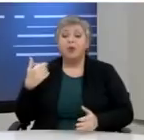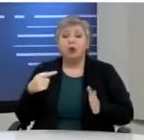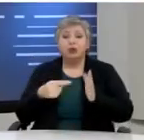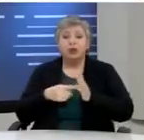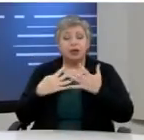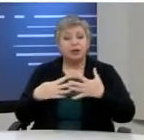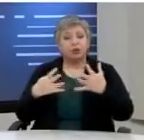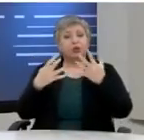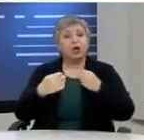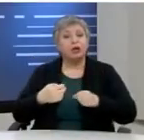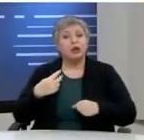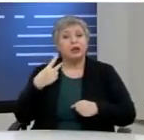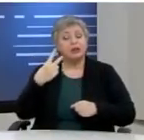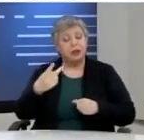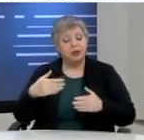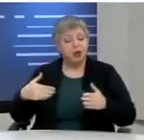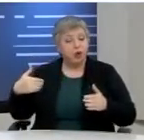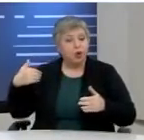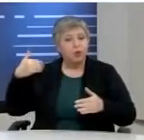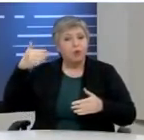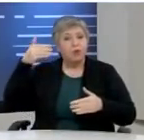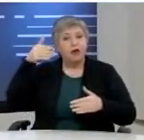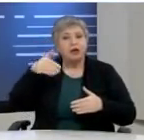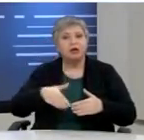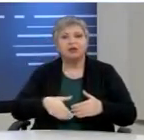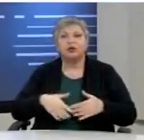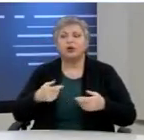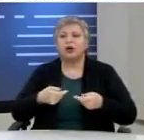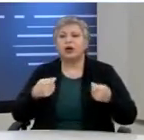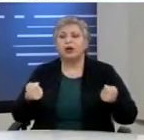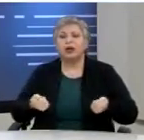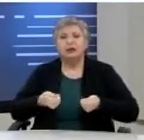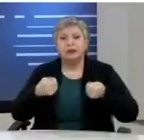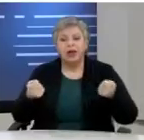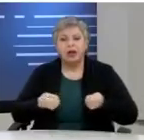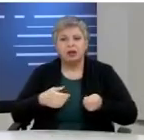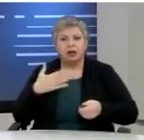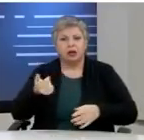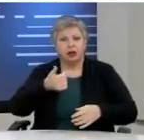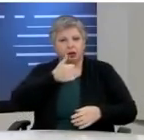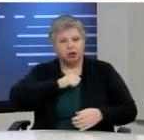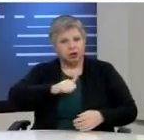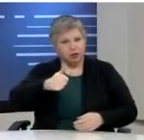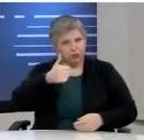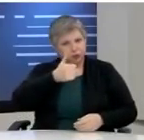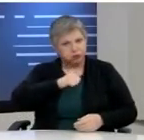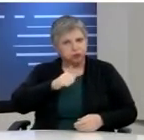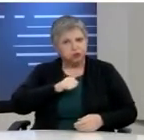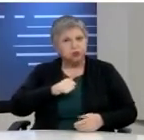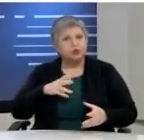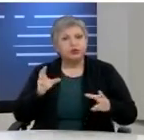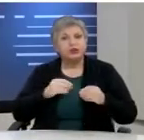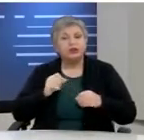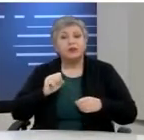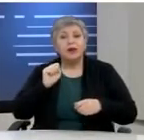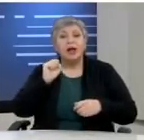σήμερα, πόσο ταλαιπωρήθηκε η χώρα, πόσο μεγάλο βάρος είχε η χώρα στην εξωτερική της πολιτική, χωρίς